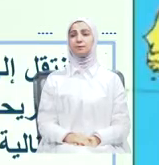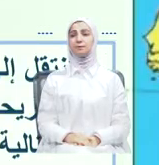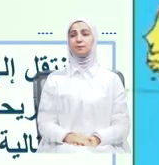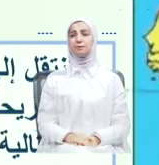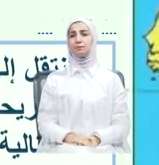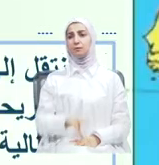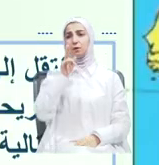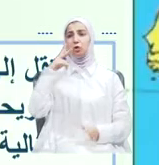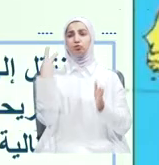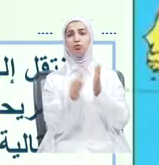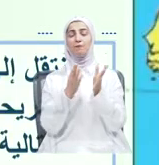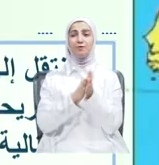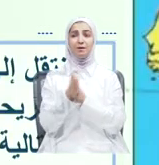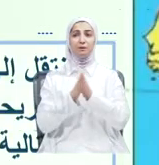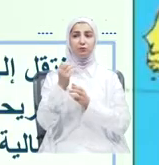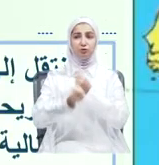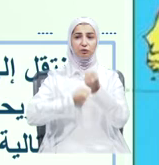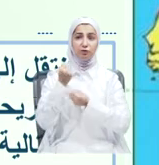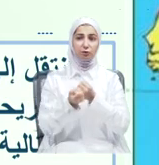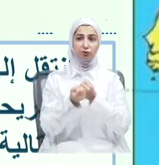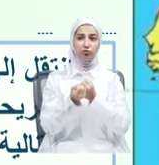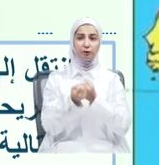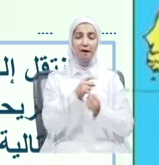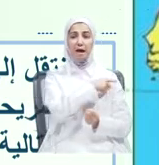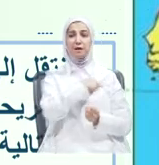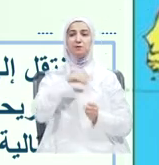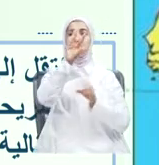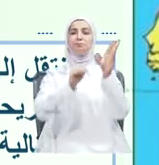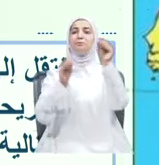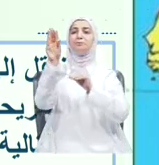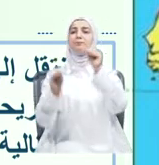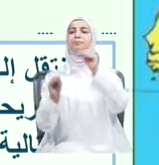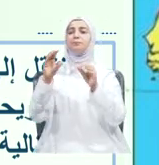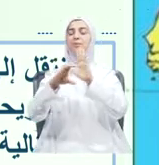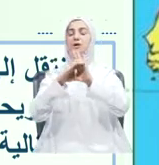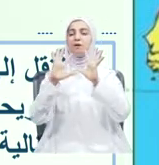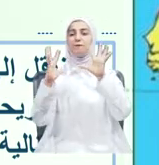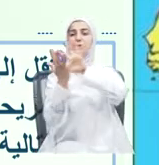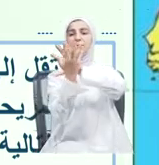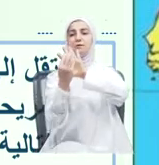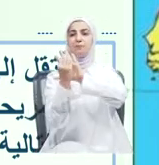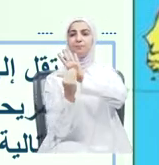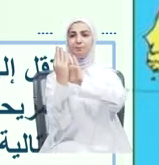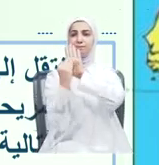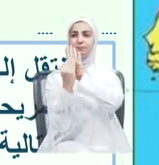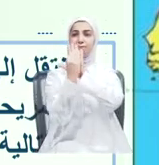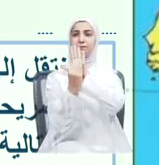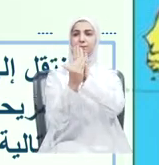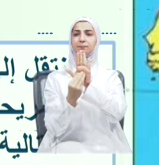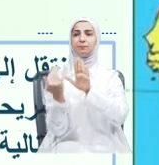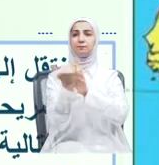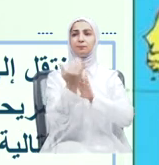هنا نجد النشاط: ضع الأسماء الأدباء والمفكرين في الخريطة أدنى. ناصيف